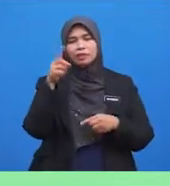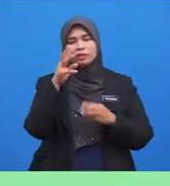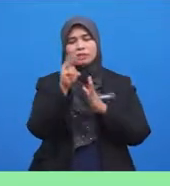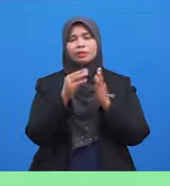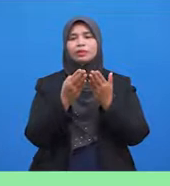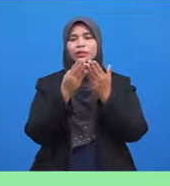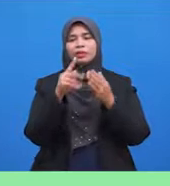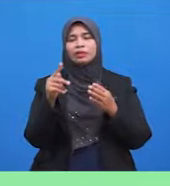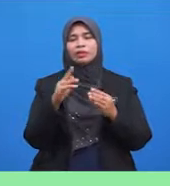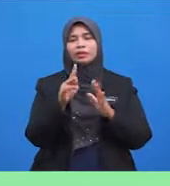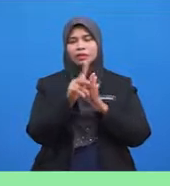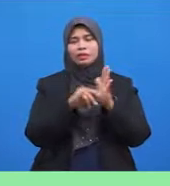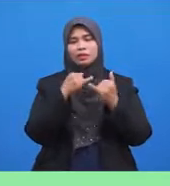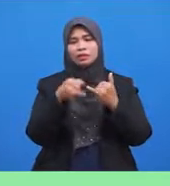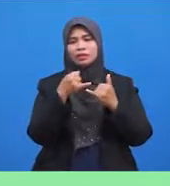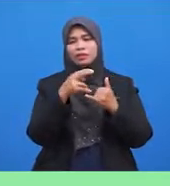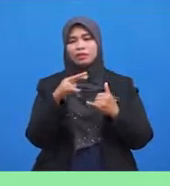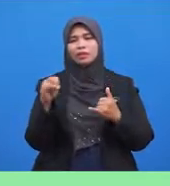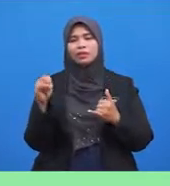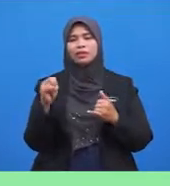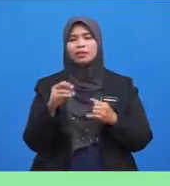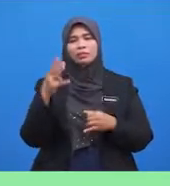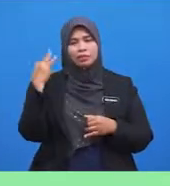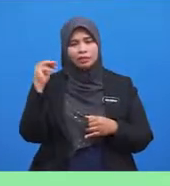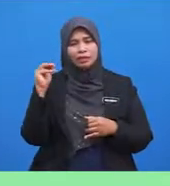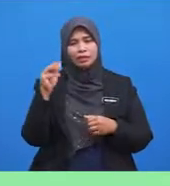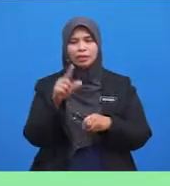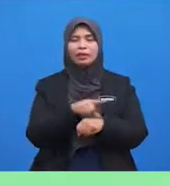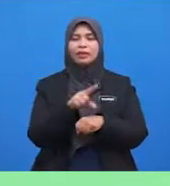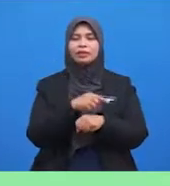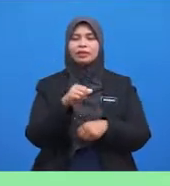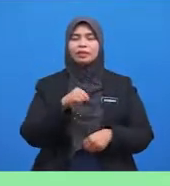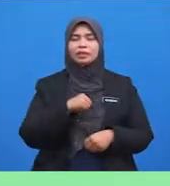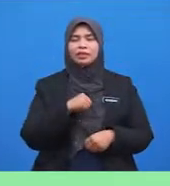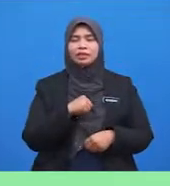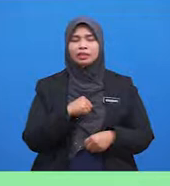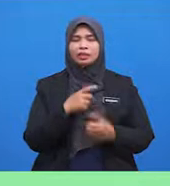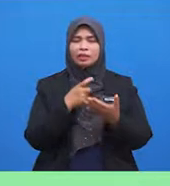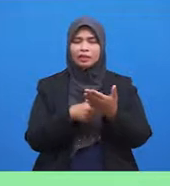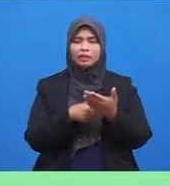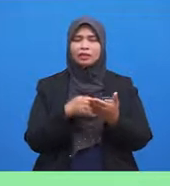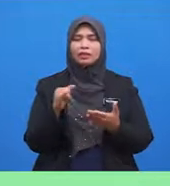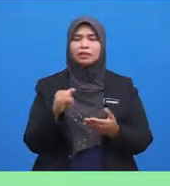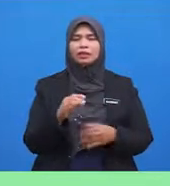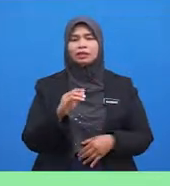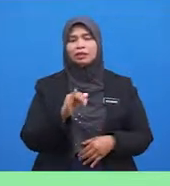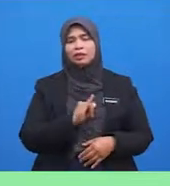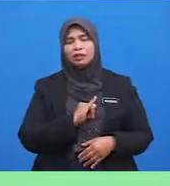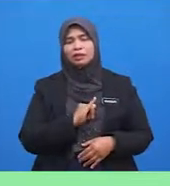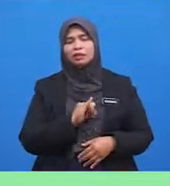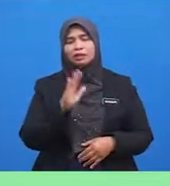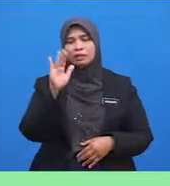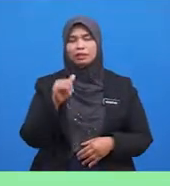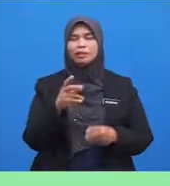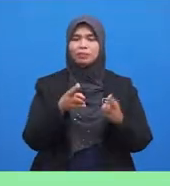mendoakan kejayaan mereka. Melatih diri kita menghargai individu